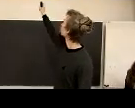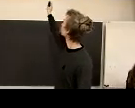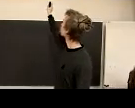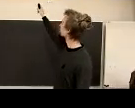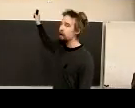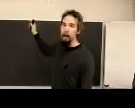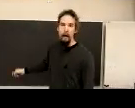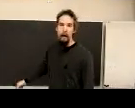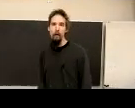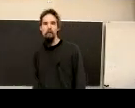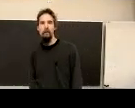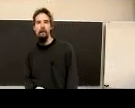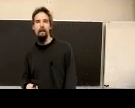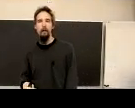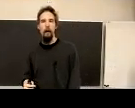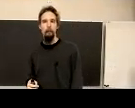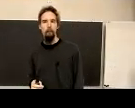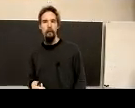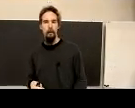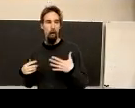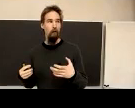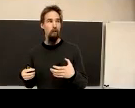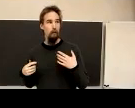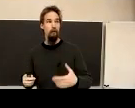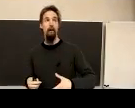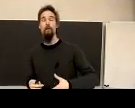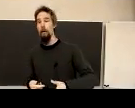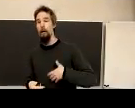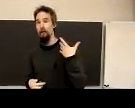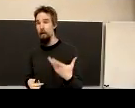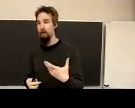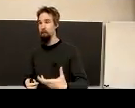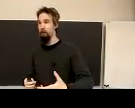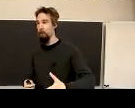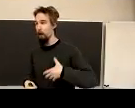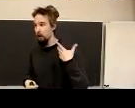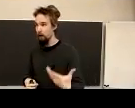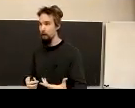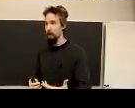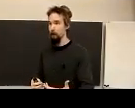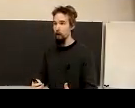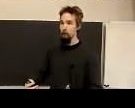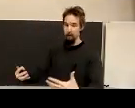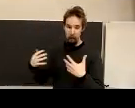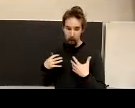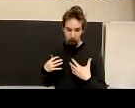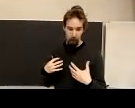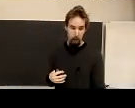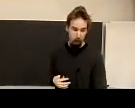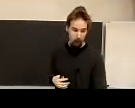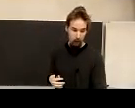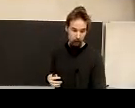ajatella, että on tämmöisiä egoistisia tiloja, sanotaan vaikka joku voimakas narsismi, voimakkaat addiktiot, missä me ollaan